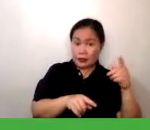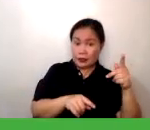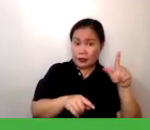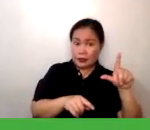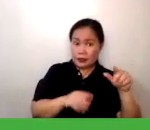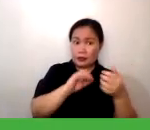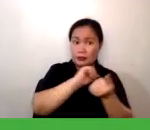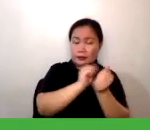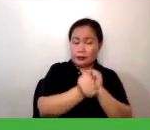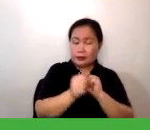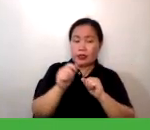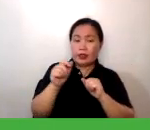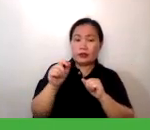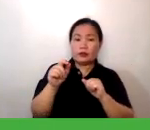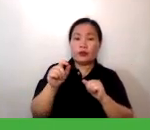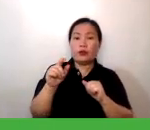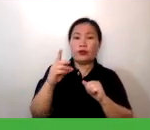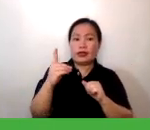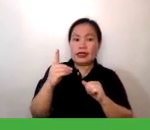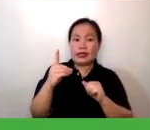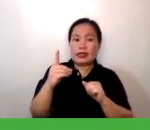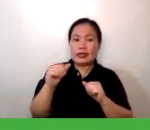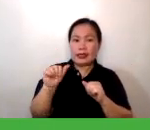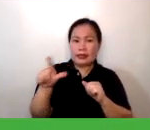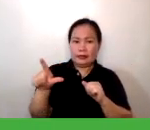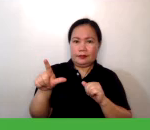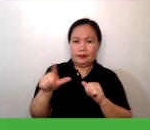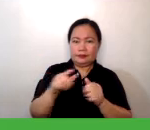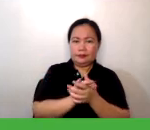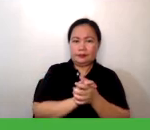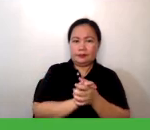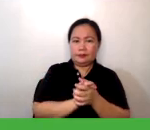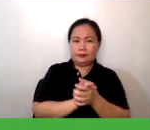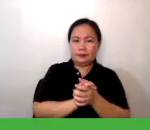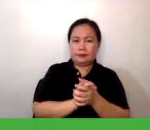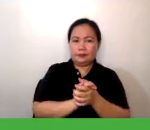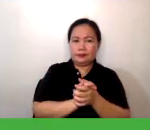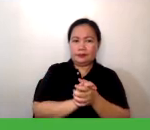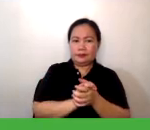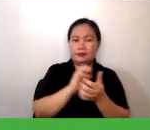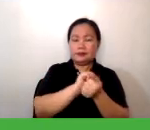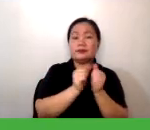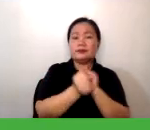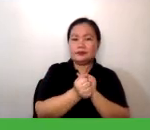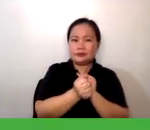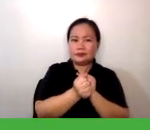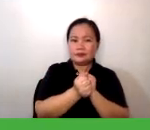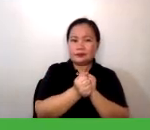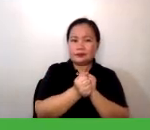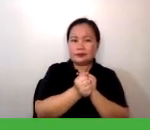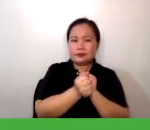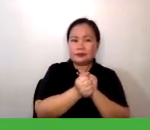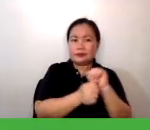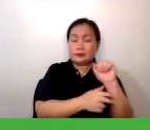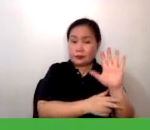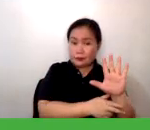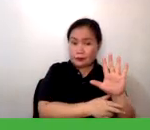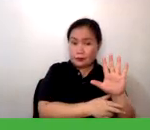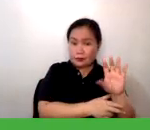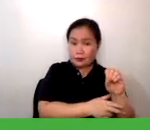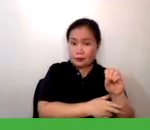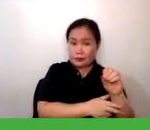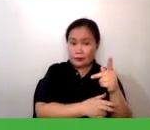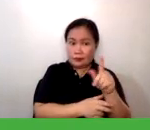na sila. So, since ang hinahanap po ay decaliter, so, ang gagawin natin, i-convert natin to into